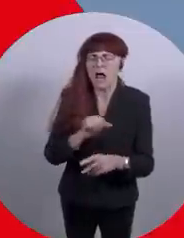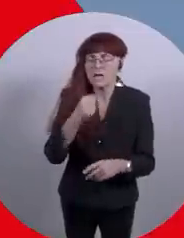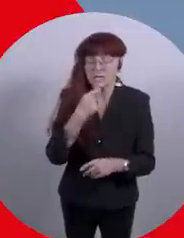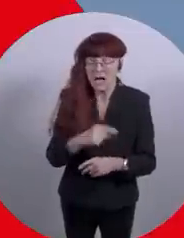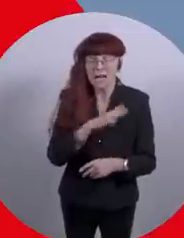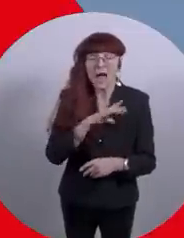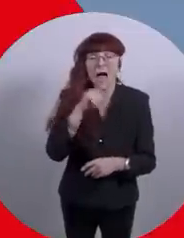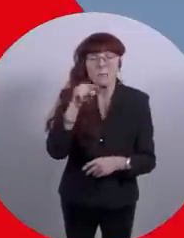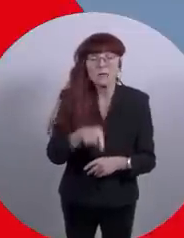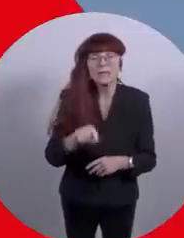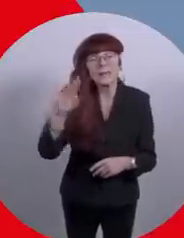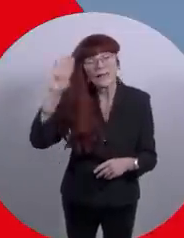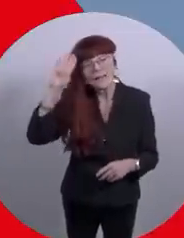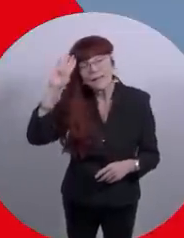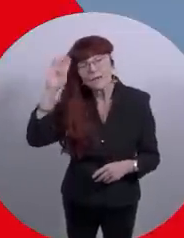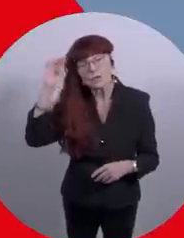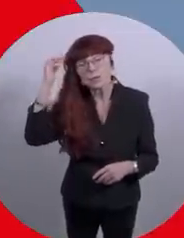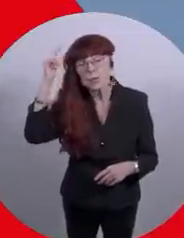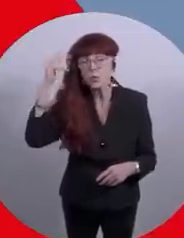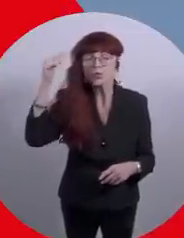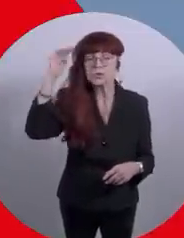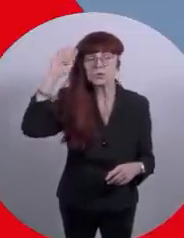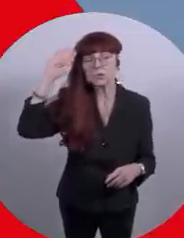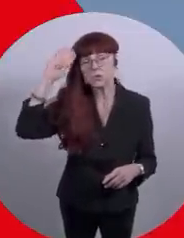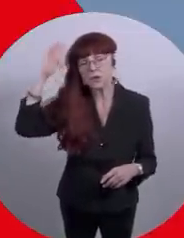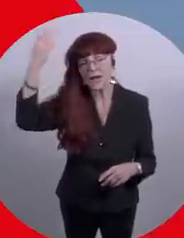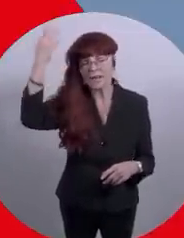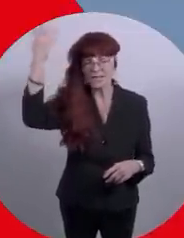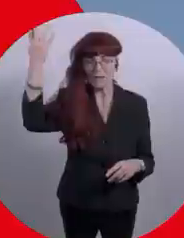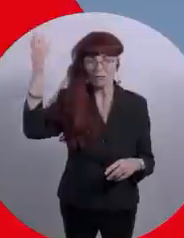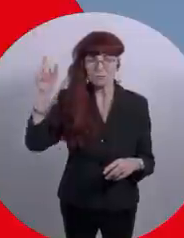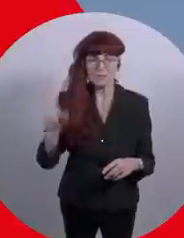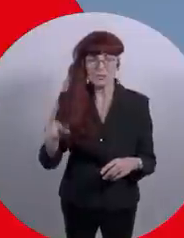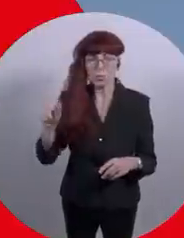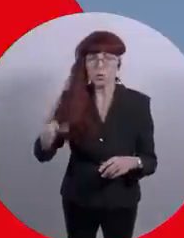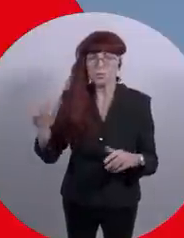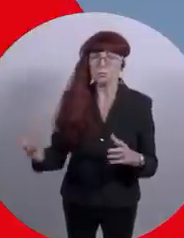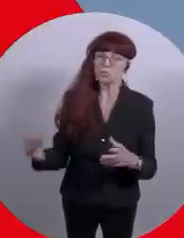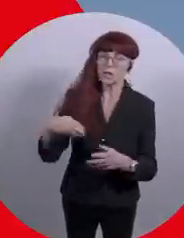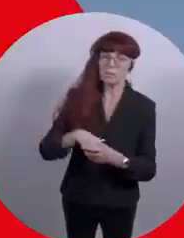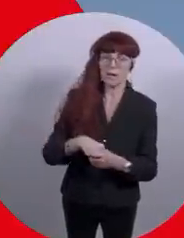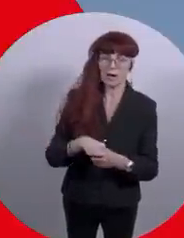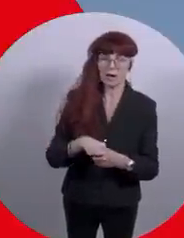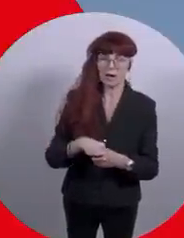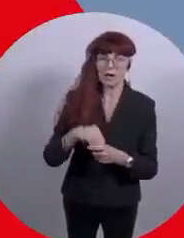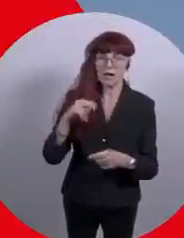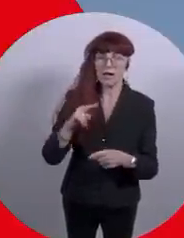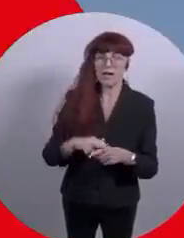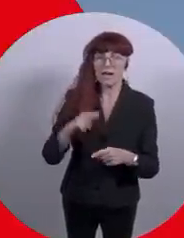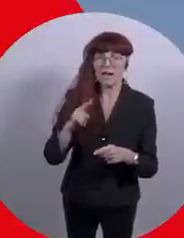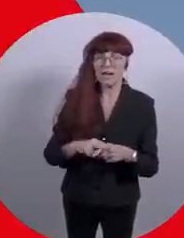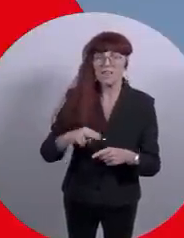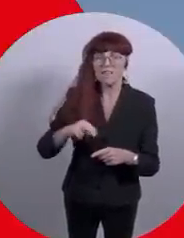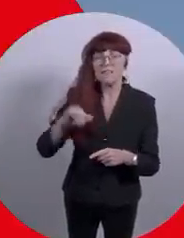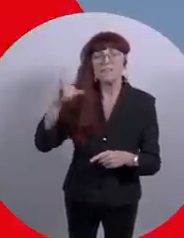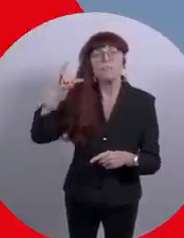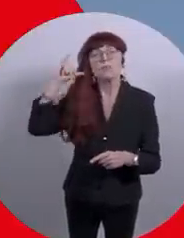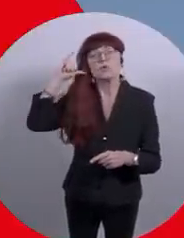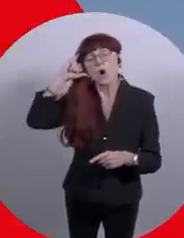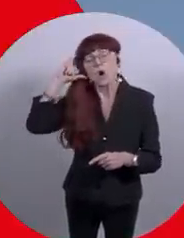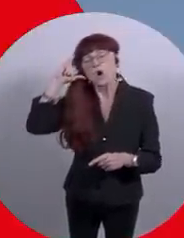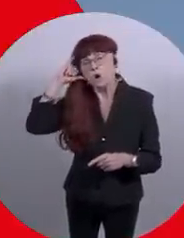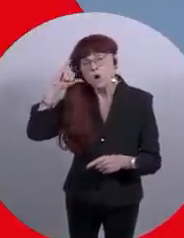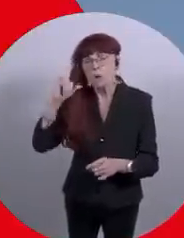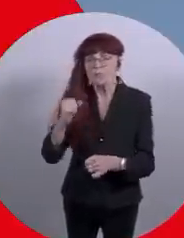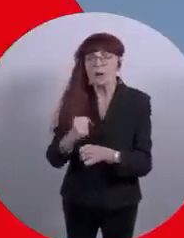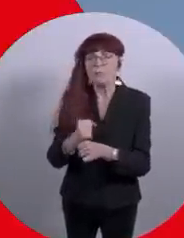große Potenzial unserer Gesellschaft liegt und dass wir wenn wir nicht die kopfarbeiterinnen und Kopfarbeiter mitnehmen dass